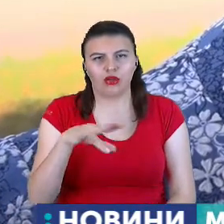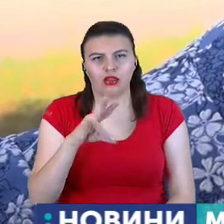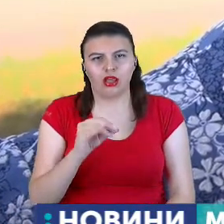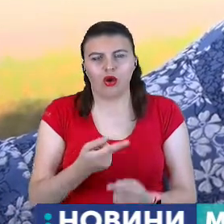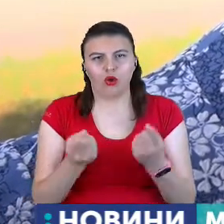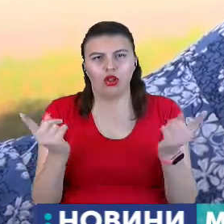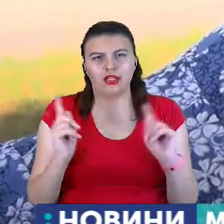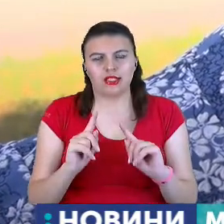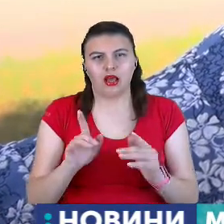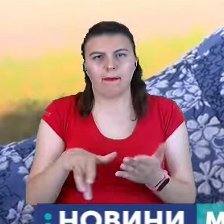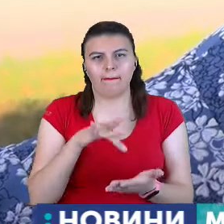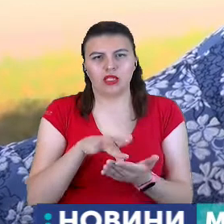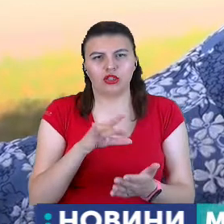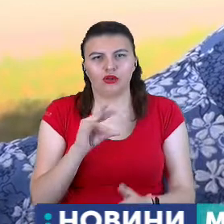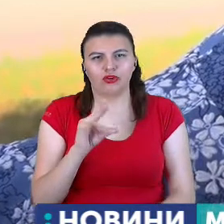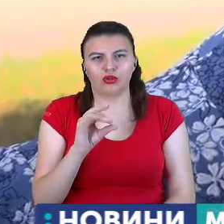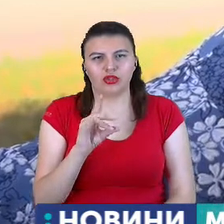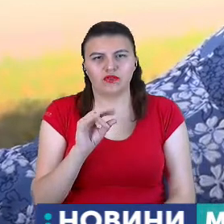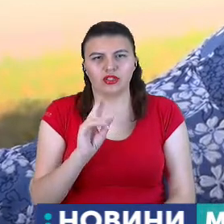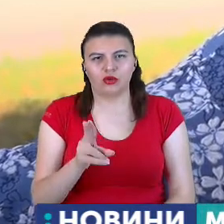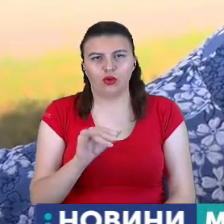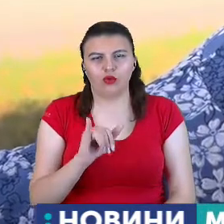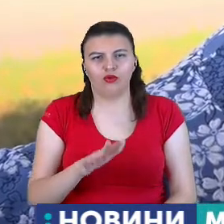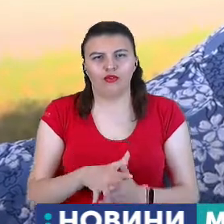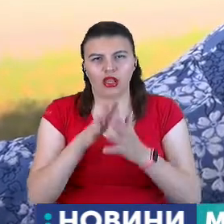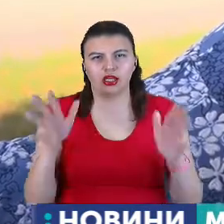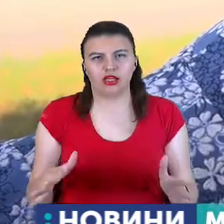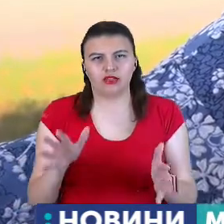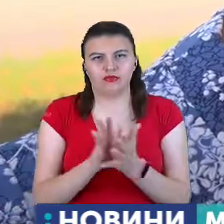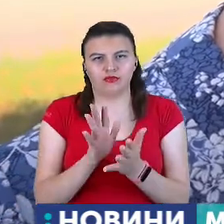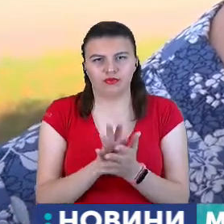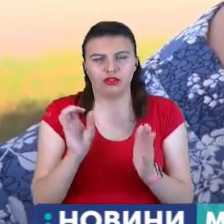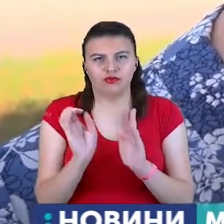околицях міста Новодружиськ фактично у велике сміттєзвалище, де